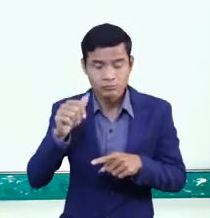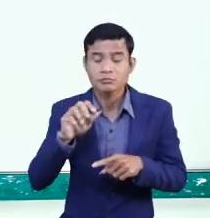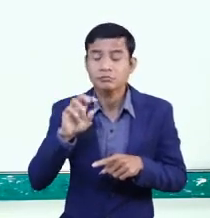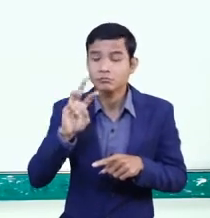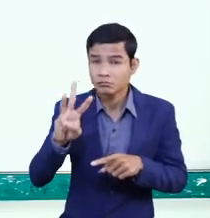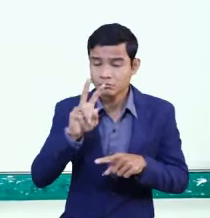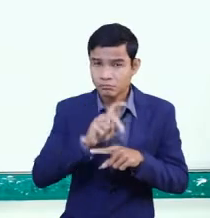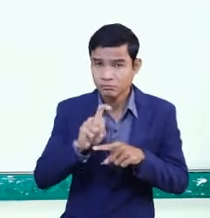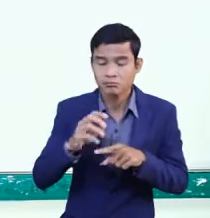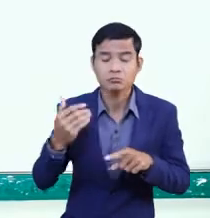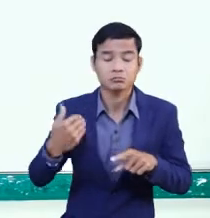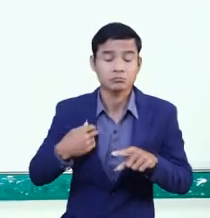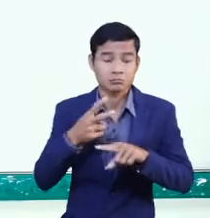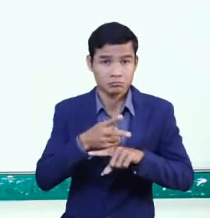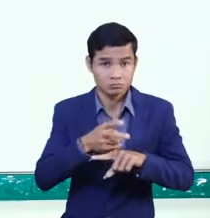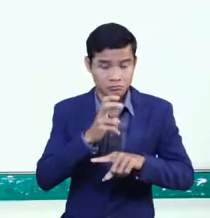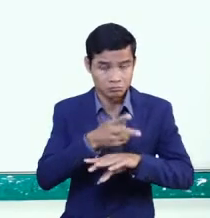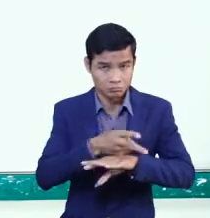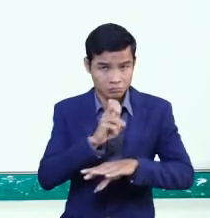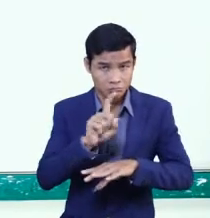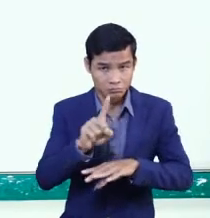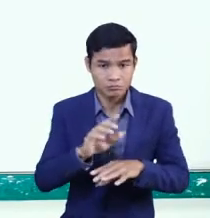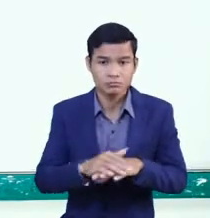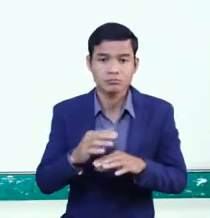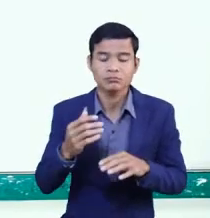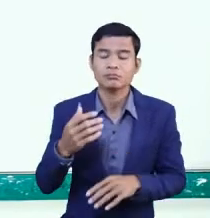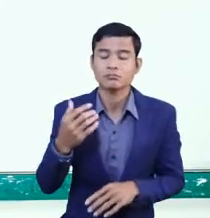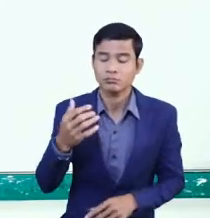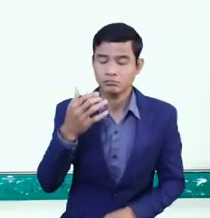មួយទៀតណាកូនណាតោះអ្នកគ្រូមានចំនួន